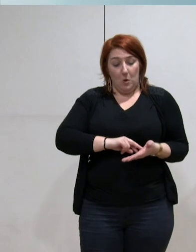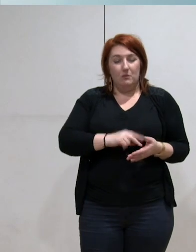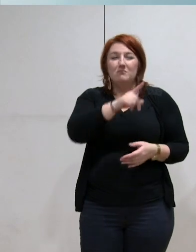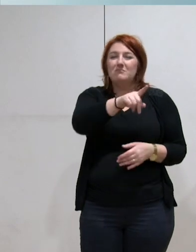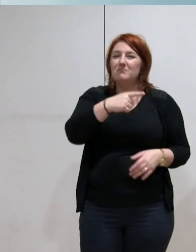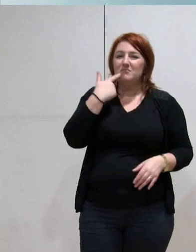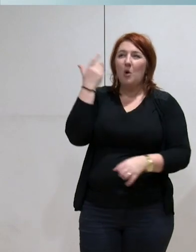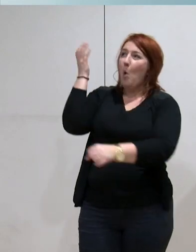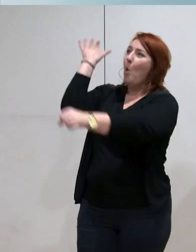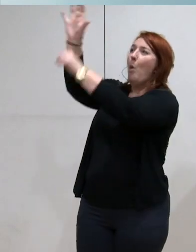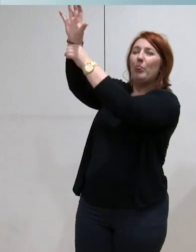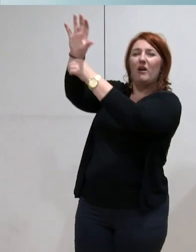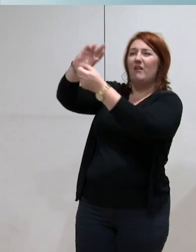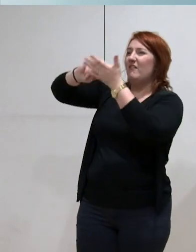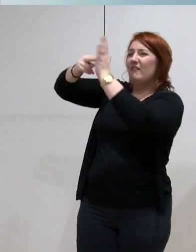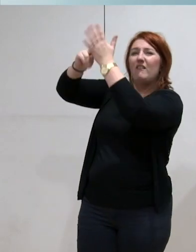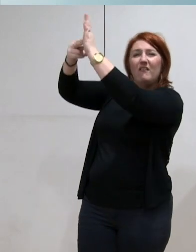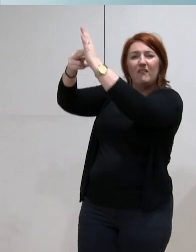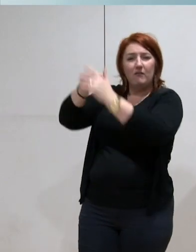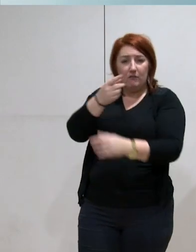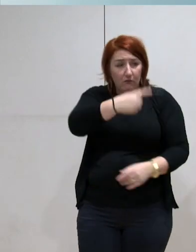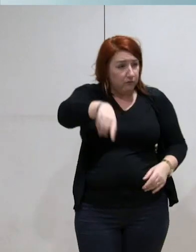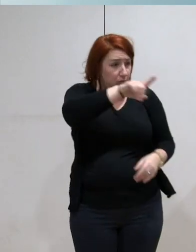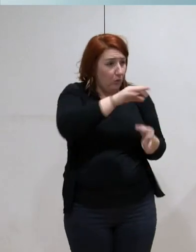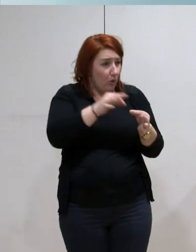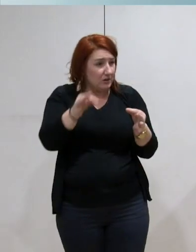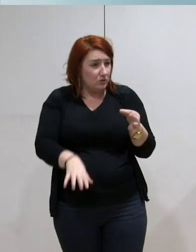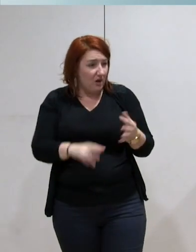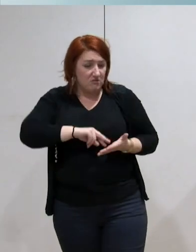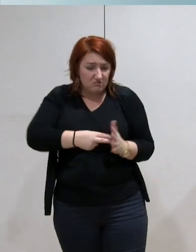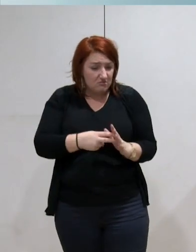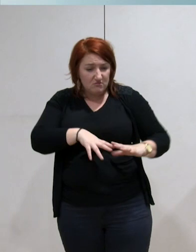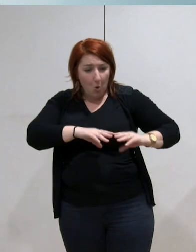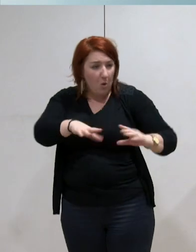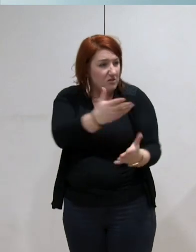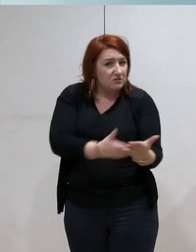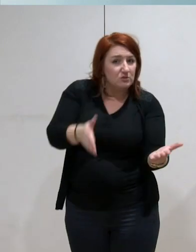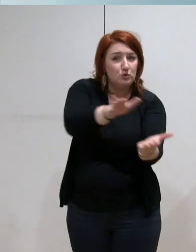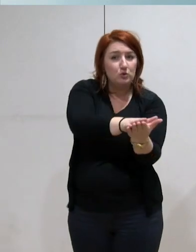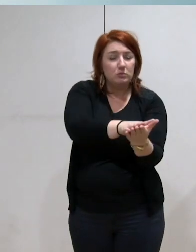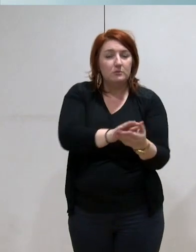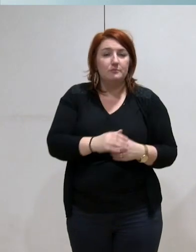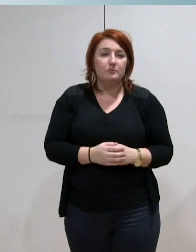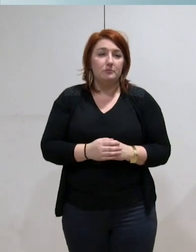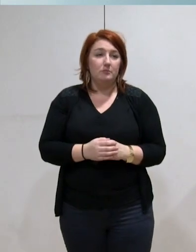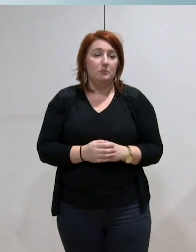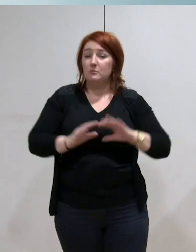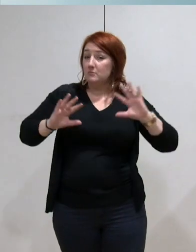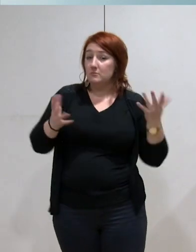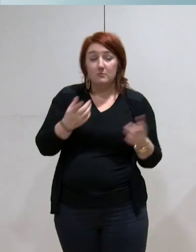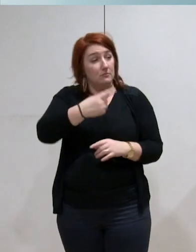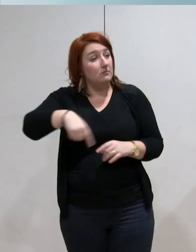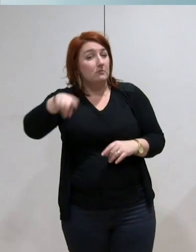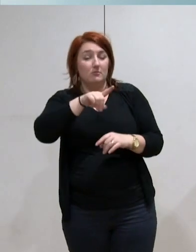prétendez combattre surtout lorsque vous diminuez l'investissement public